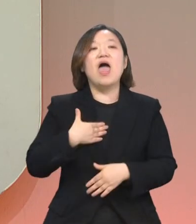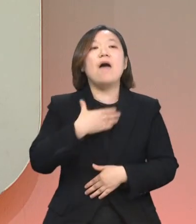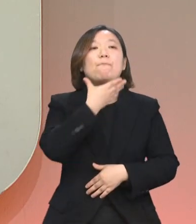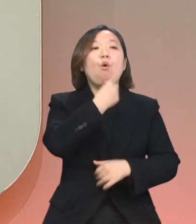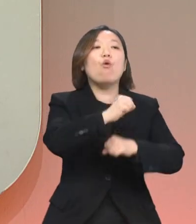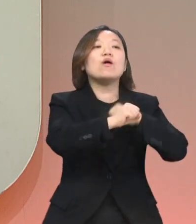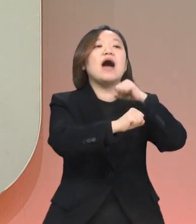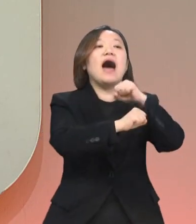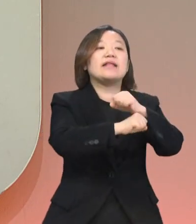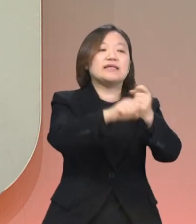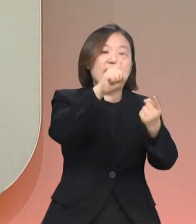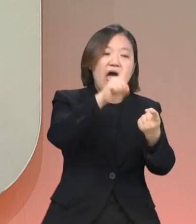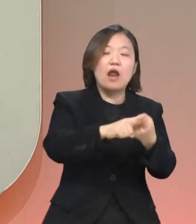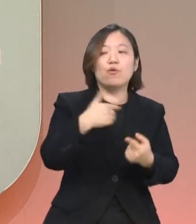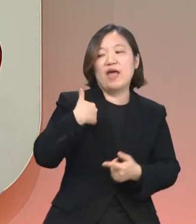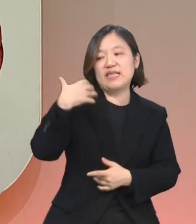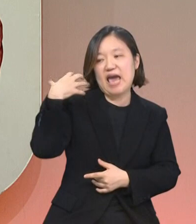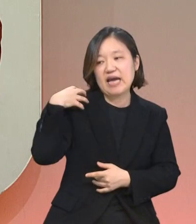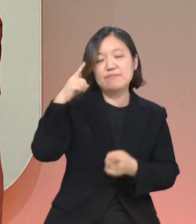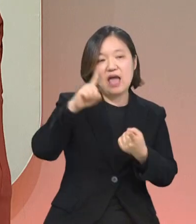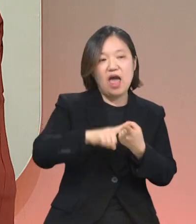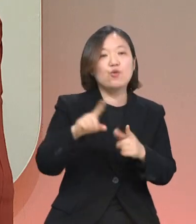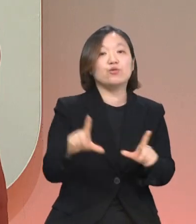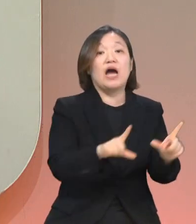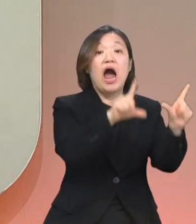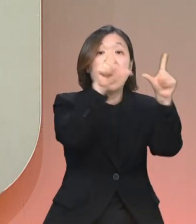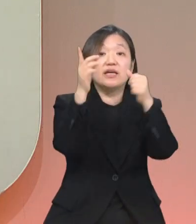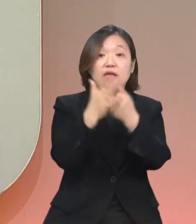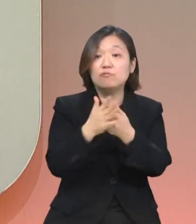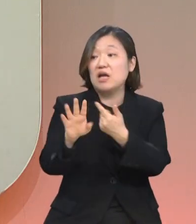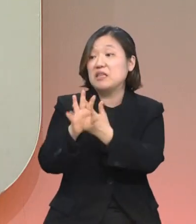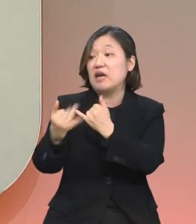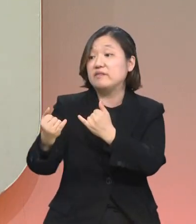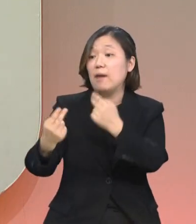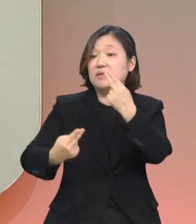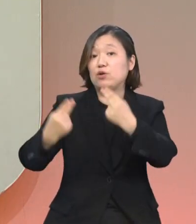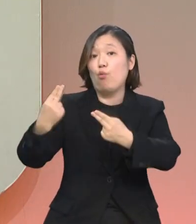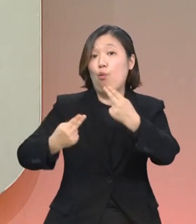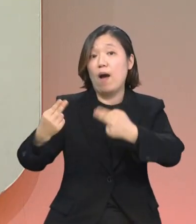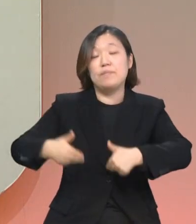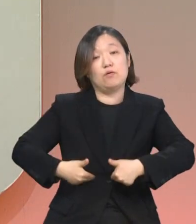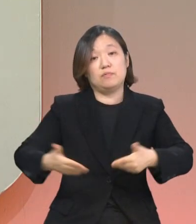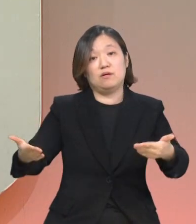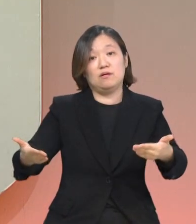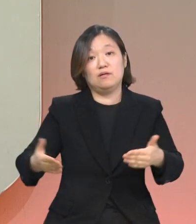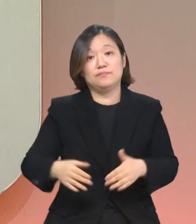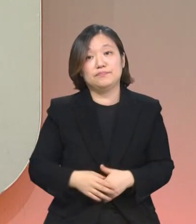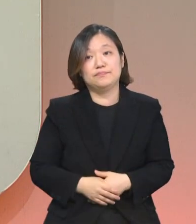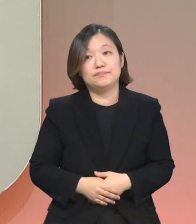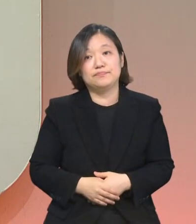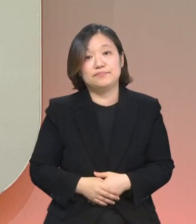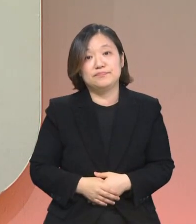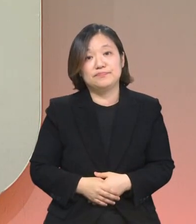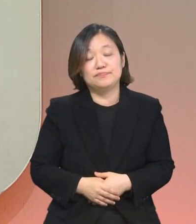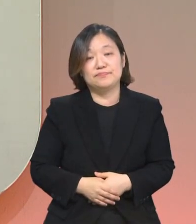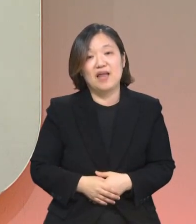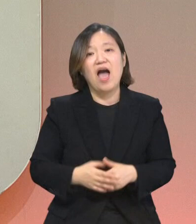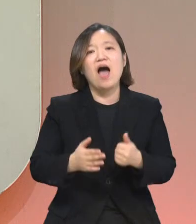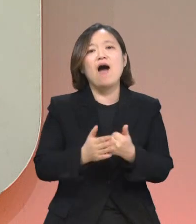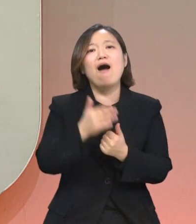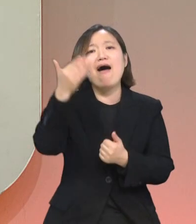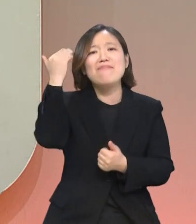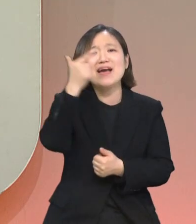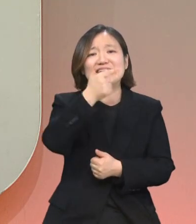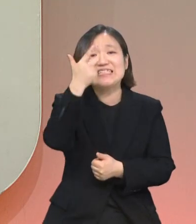내 복을 더 내 복에 그릇을 넓힐 생각을 해야지 남하고 비교할 시간이 어디 있겠어요 그래서